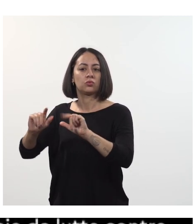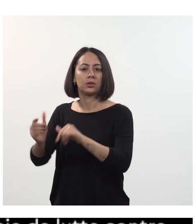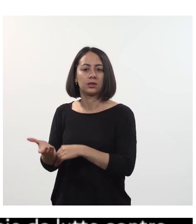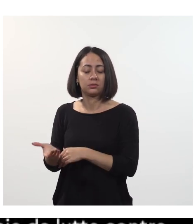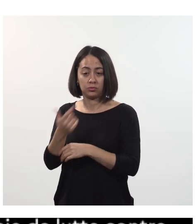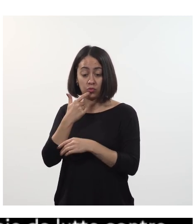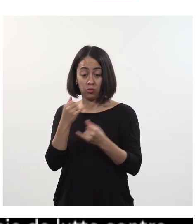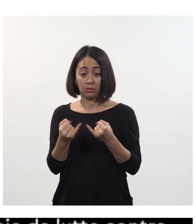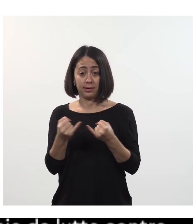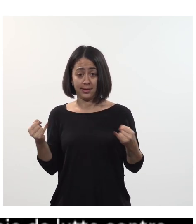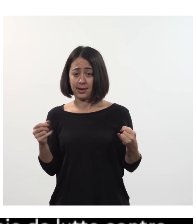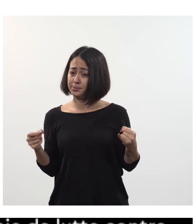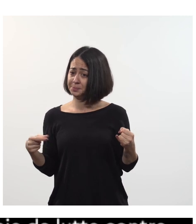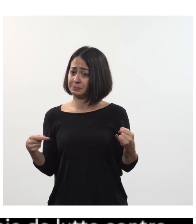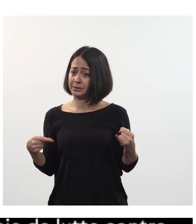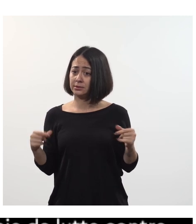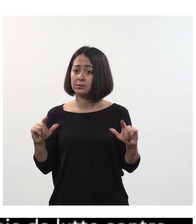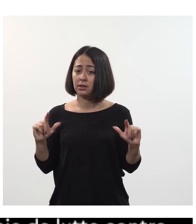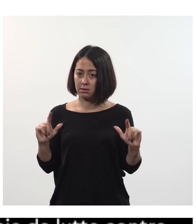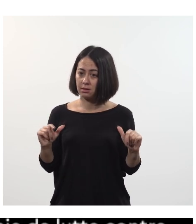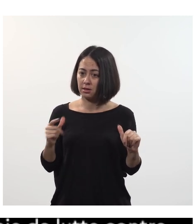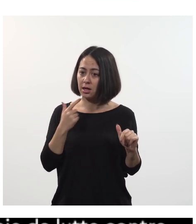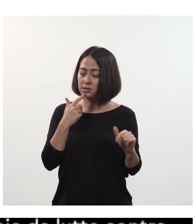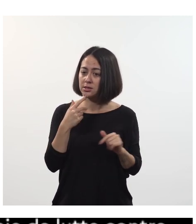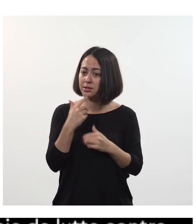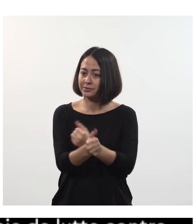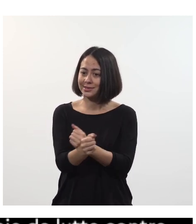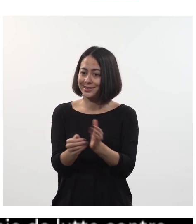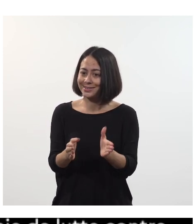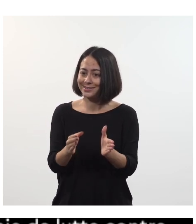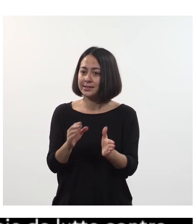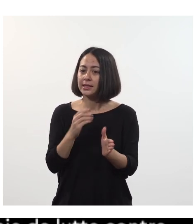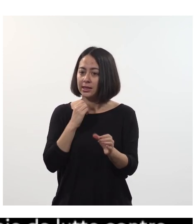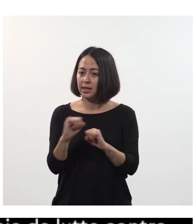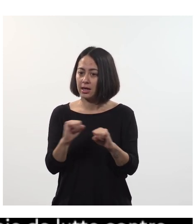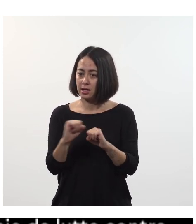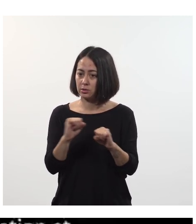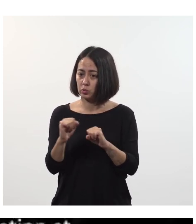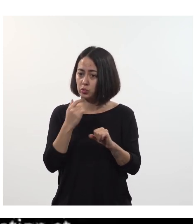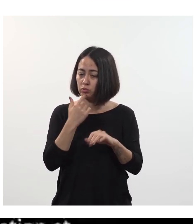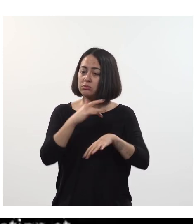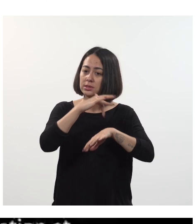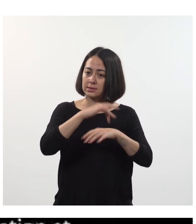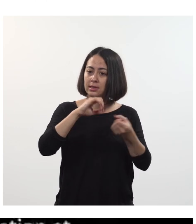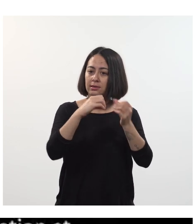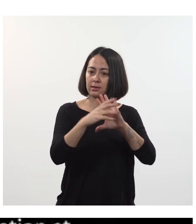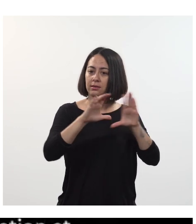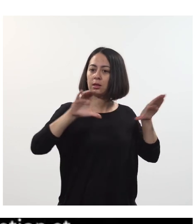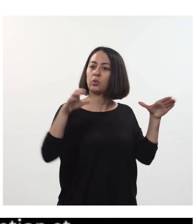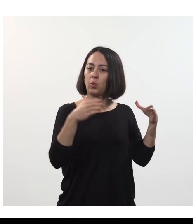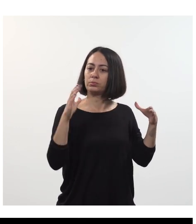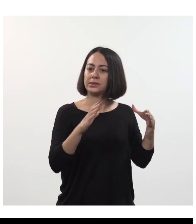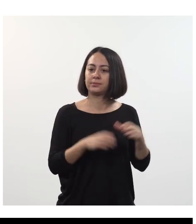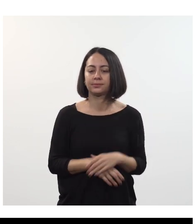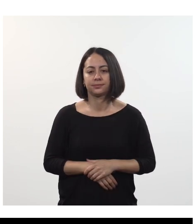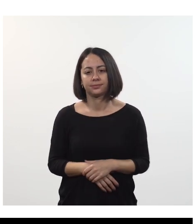lien pour aller retrouver aussi le guide d'action sur le site du collectif. Alors